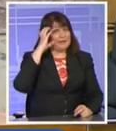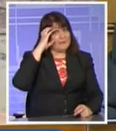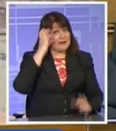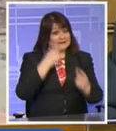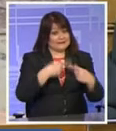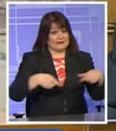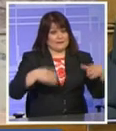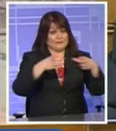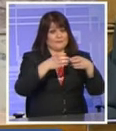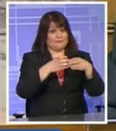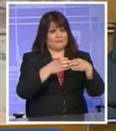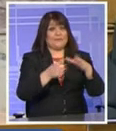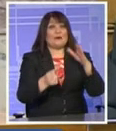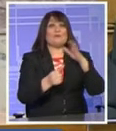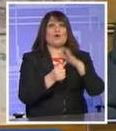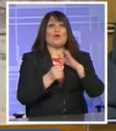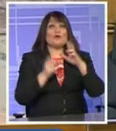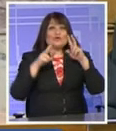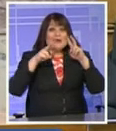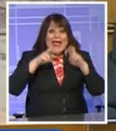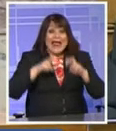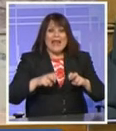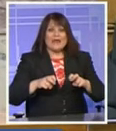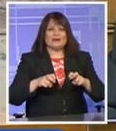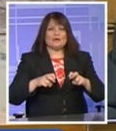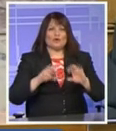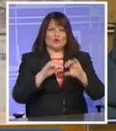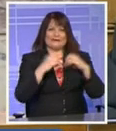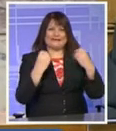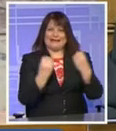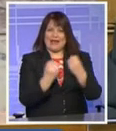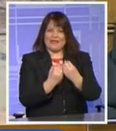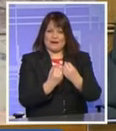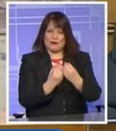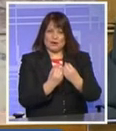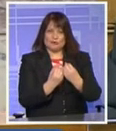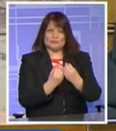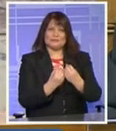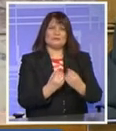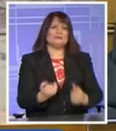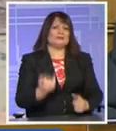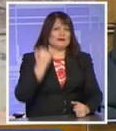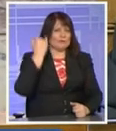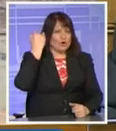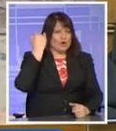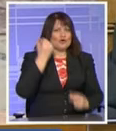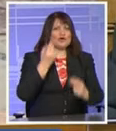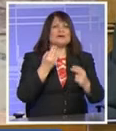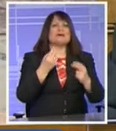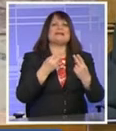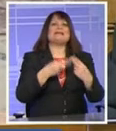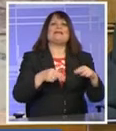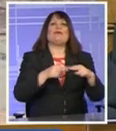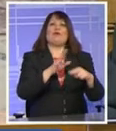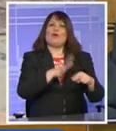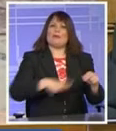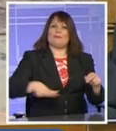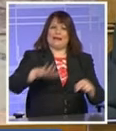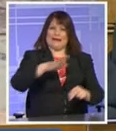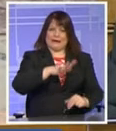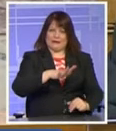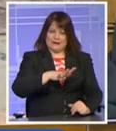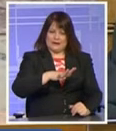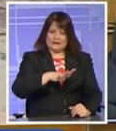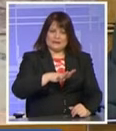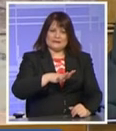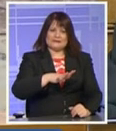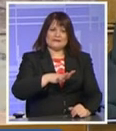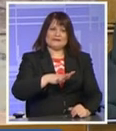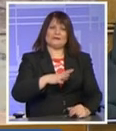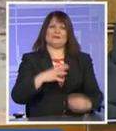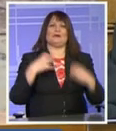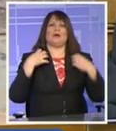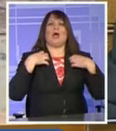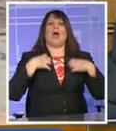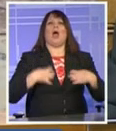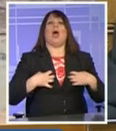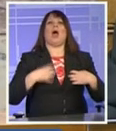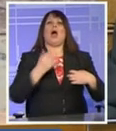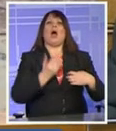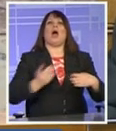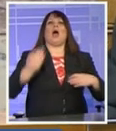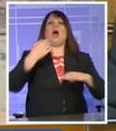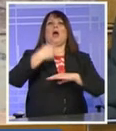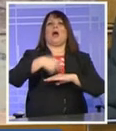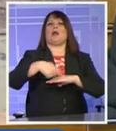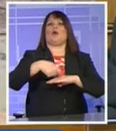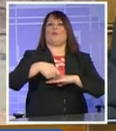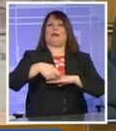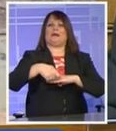ο Πρόεδρος του Ελεγκτικού Συνεδρίου, συμμετέχει Αντιπρόεδρος του Συμβουλίου της Επικρατείας, καθώς και Αεροπαγίτης,